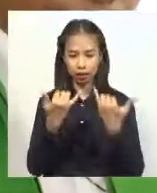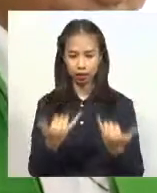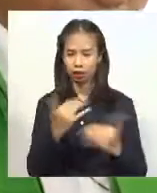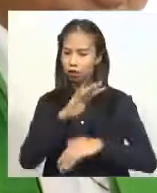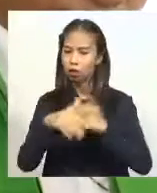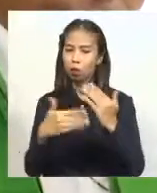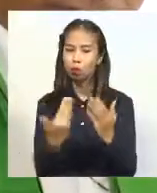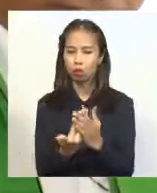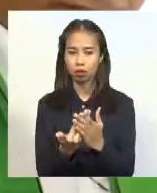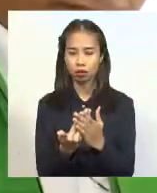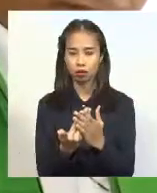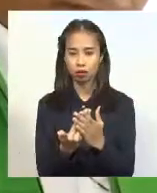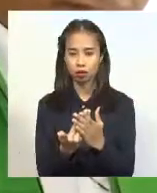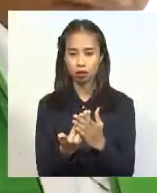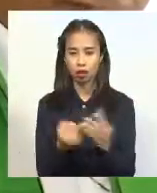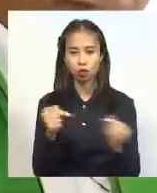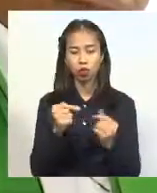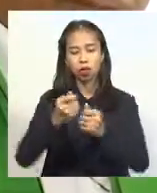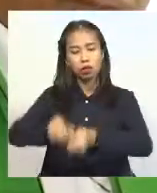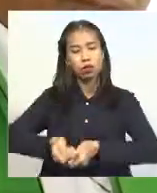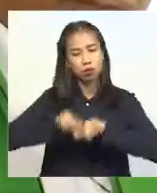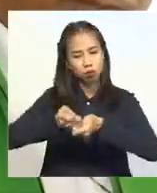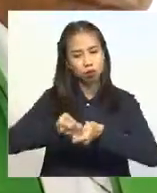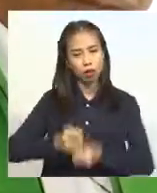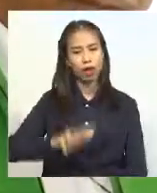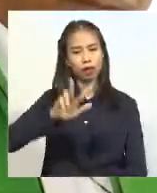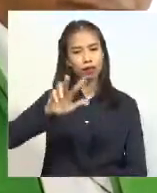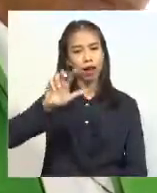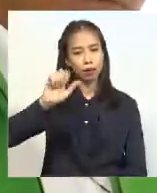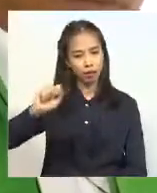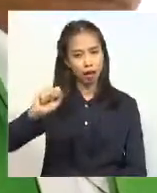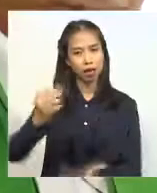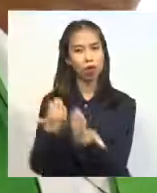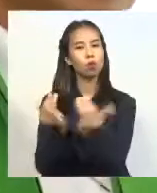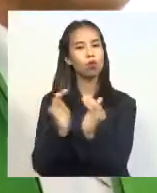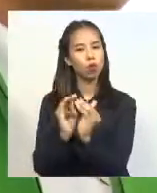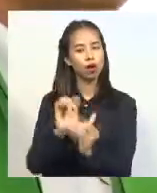ดเกษตรกรทั้งหมด 300,000 กว่าครัวเรือนนะครับ